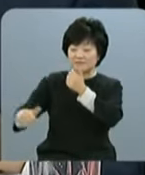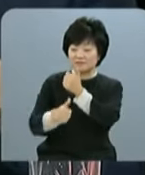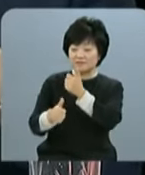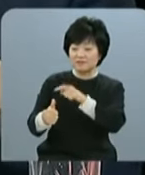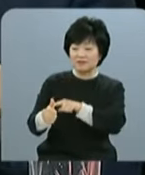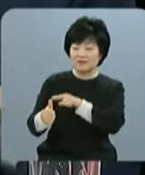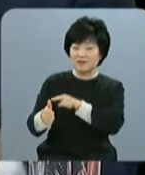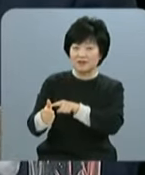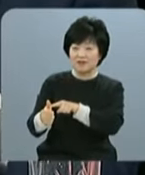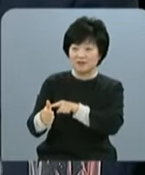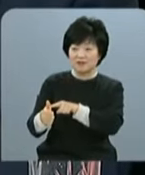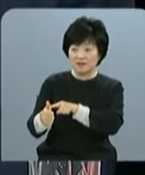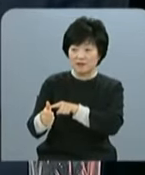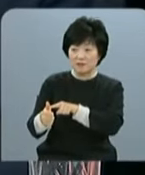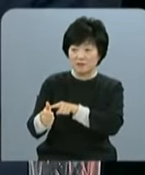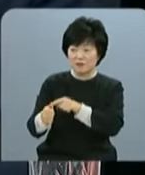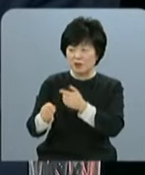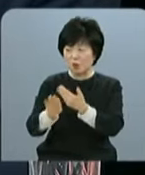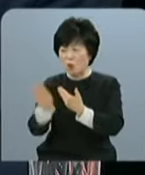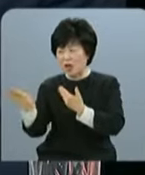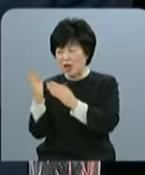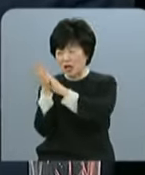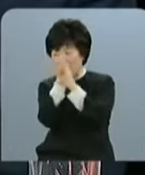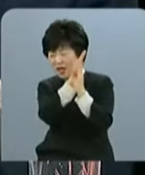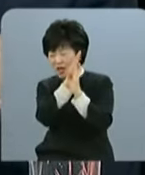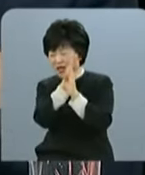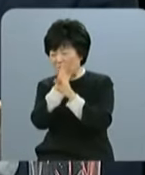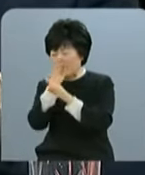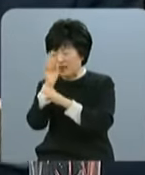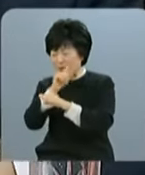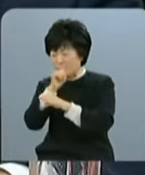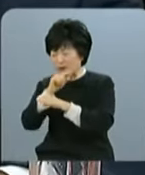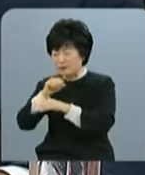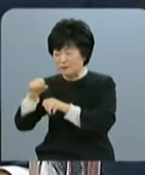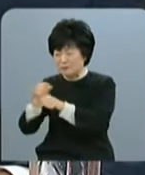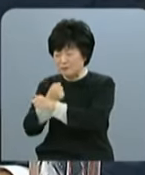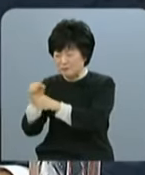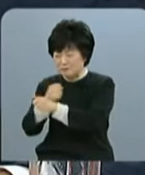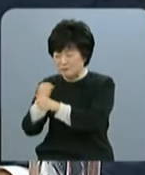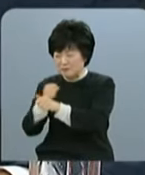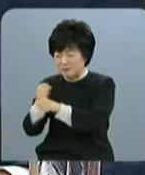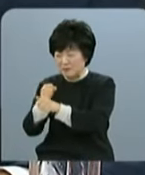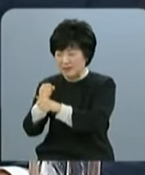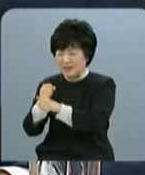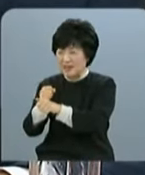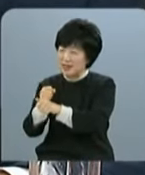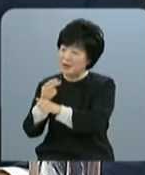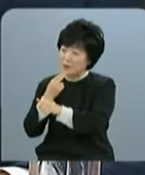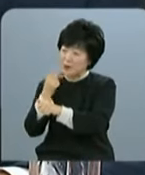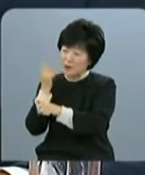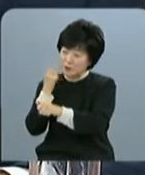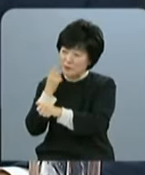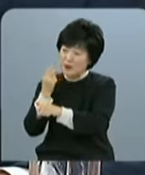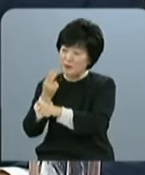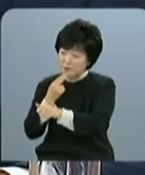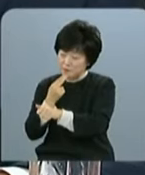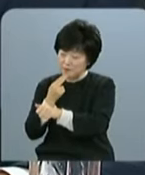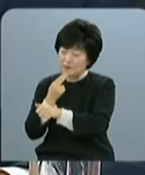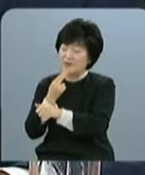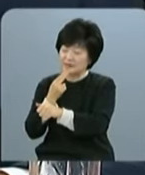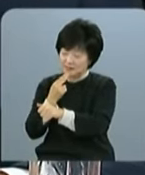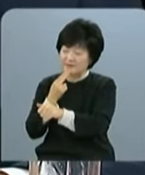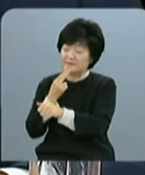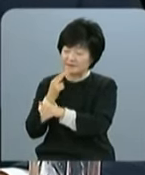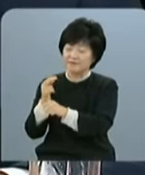때 다른 사람 모르게 나쁜 짓을 하고 시스템을 속이고 국민을 속이는 일만 안 하면 옛날에 문제가 있었던